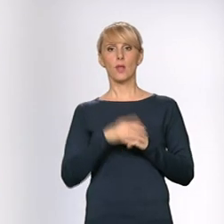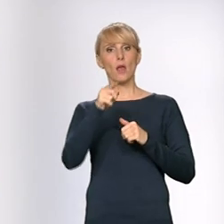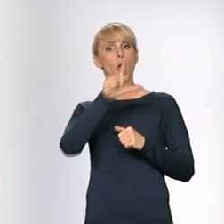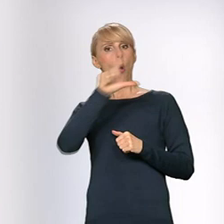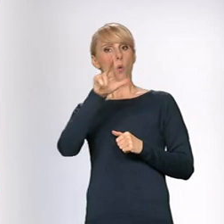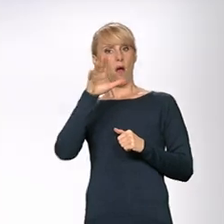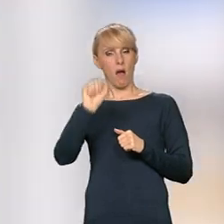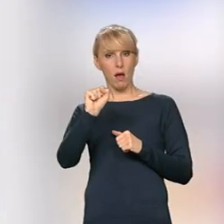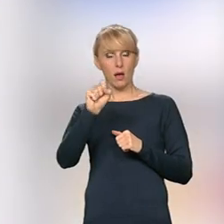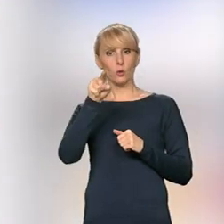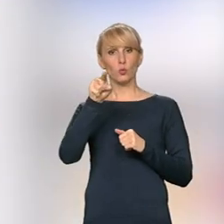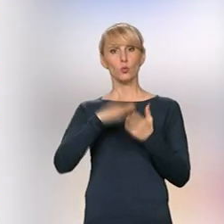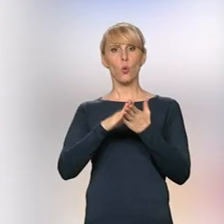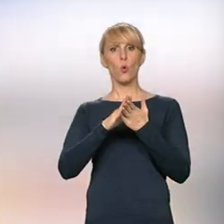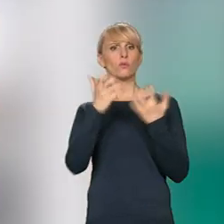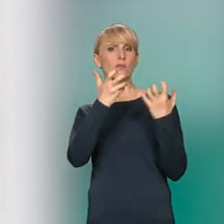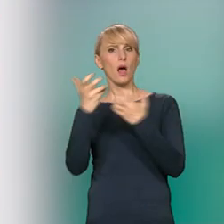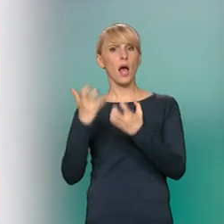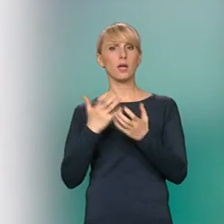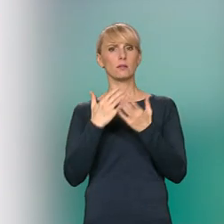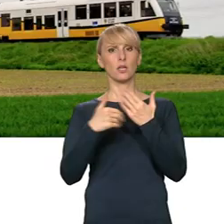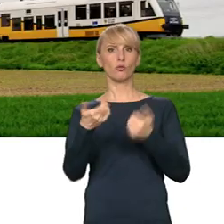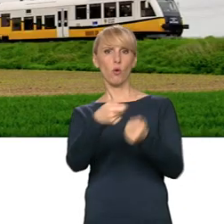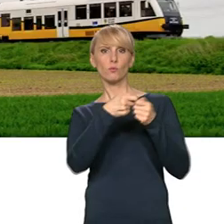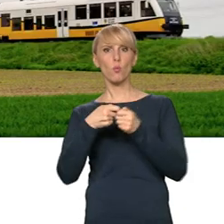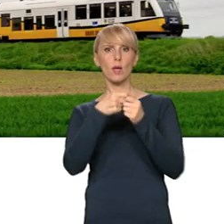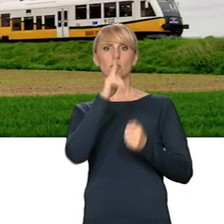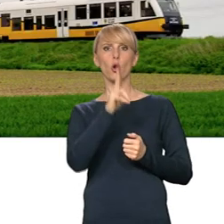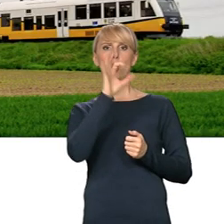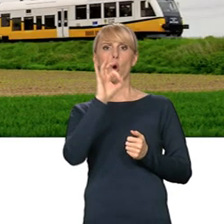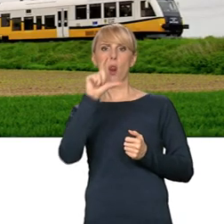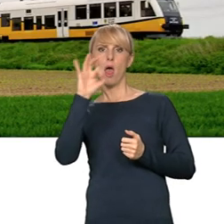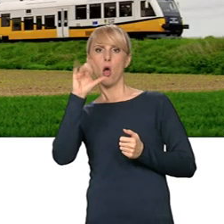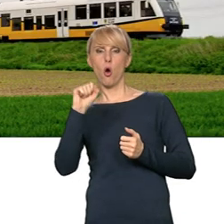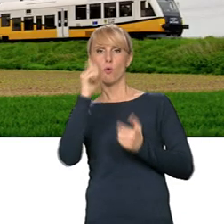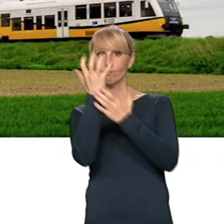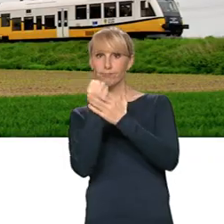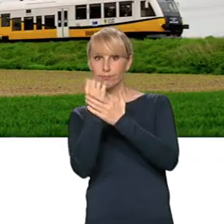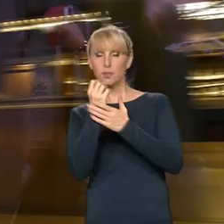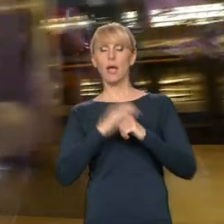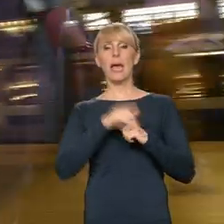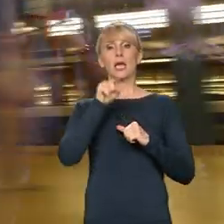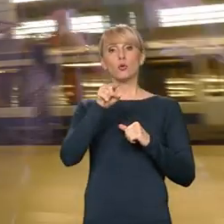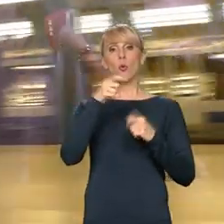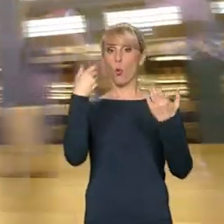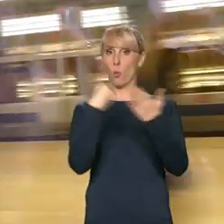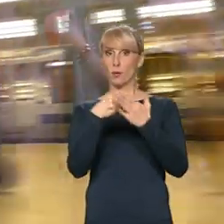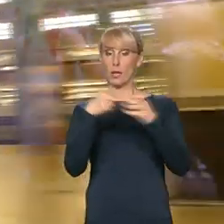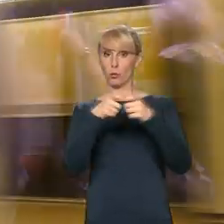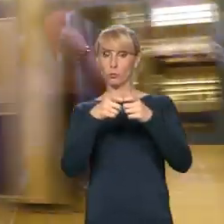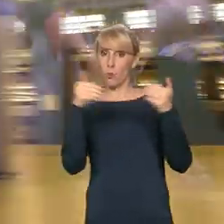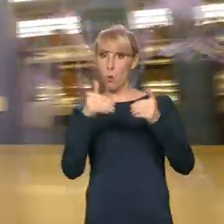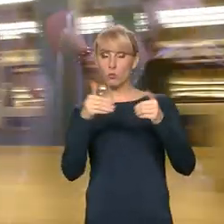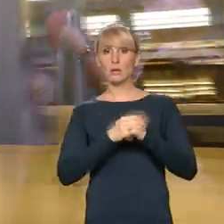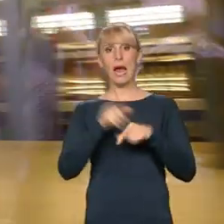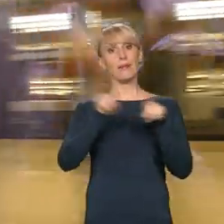Aglomeracyjna zachęca również do korzystania z platformy Koleo. Za jej pośrednictwem nie tylko można zakupić bilet, ale również w